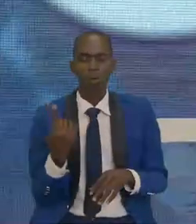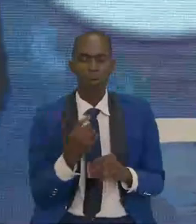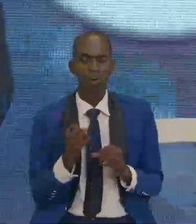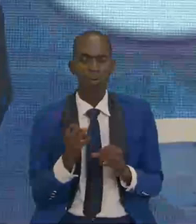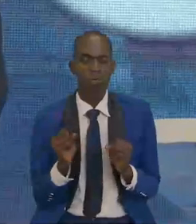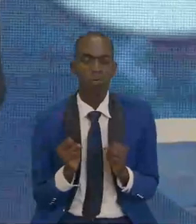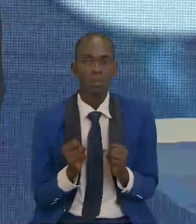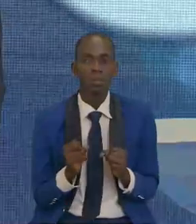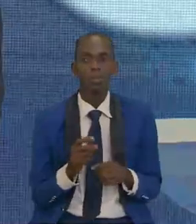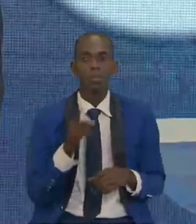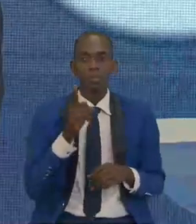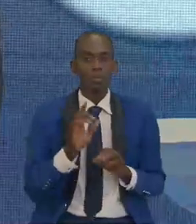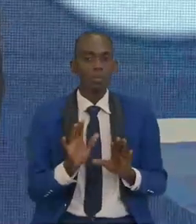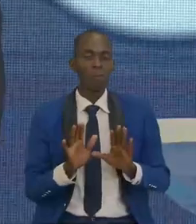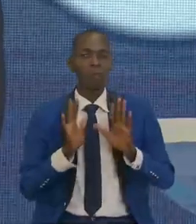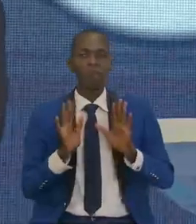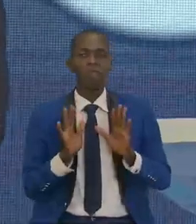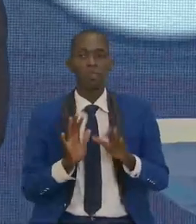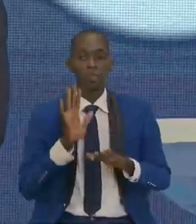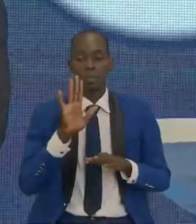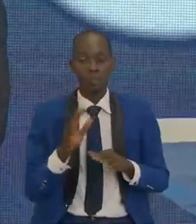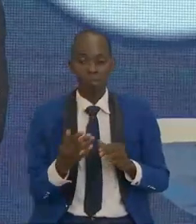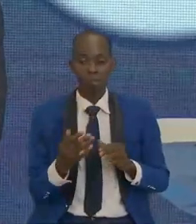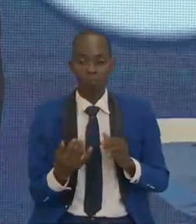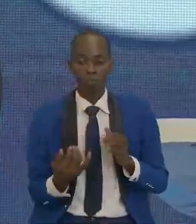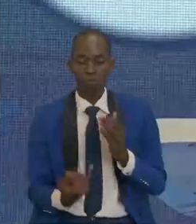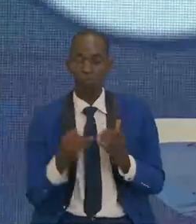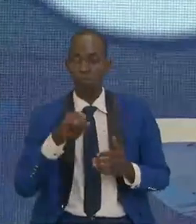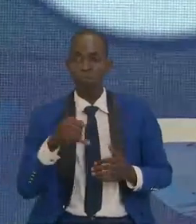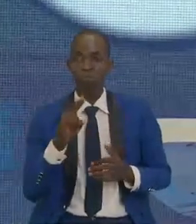peureux, tu es timide,